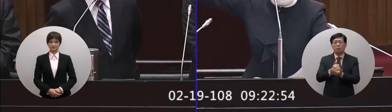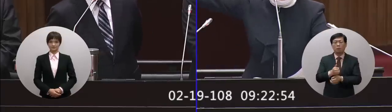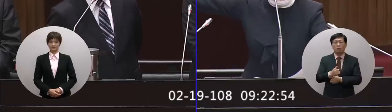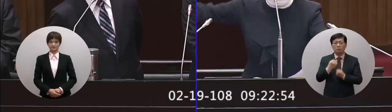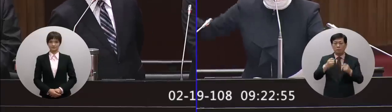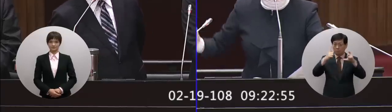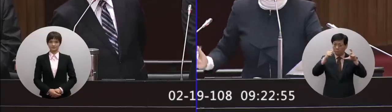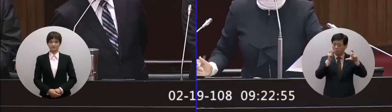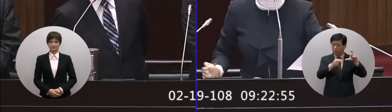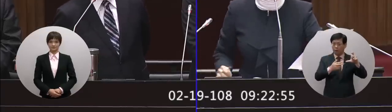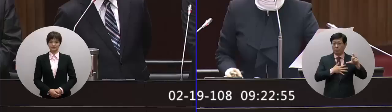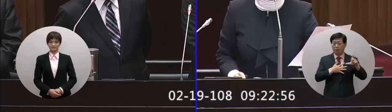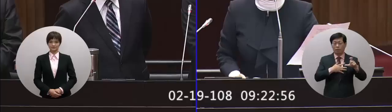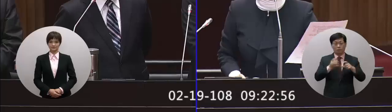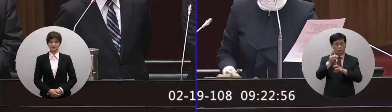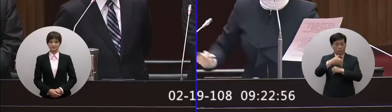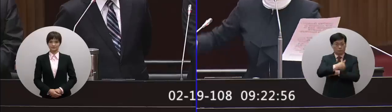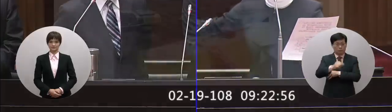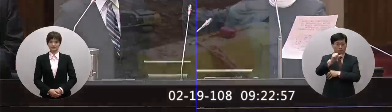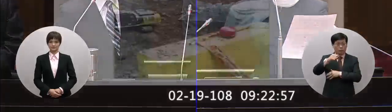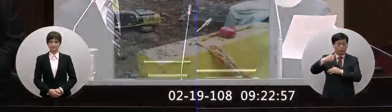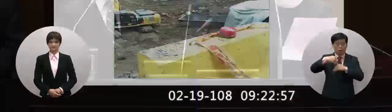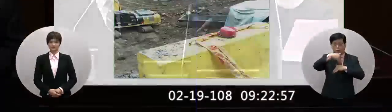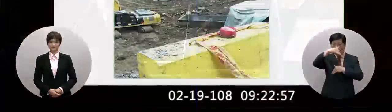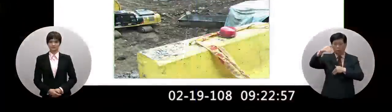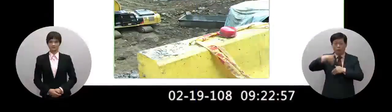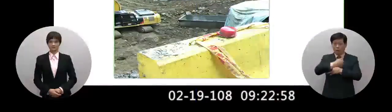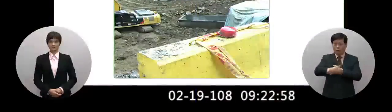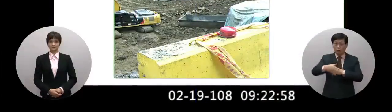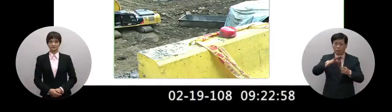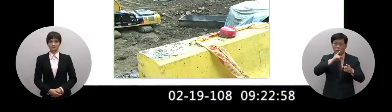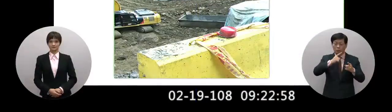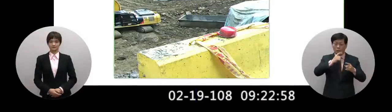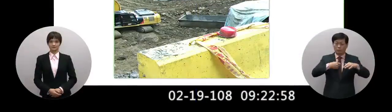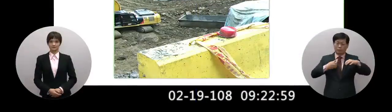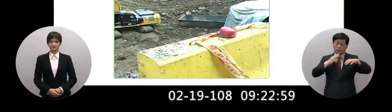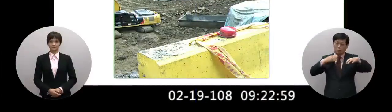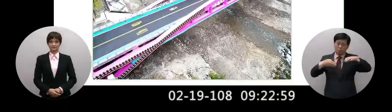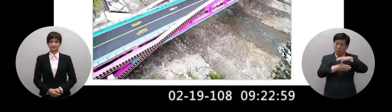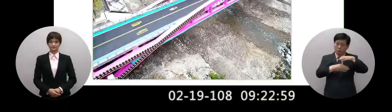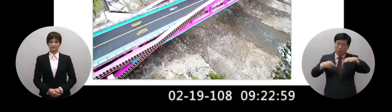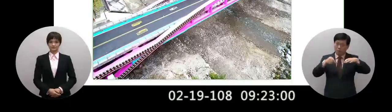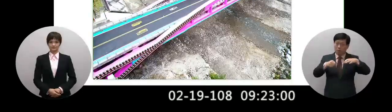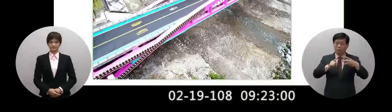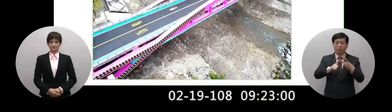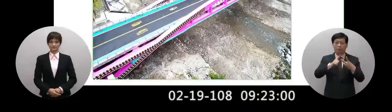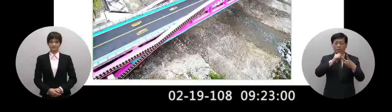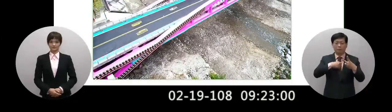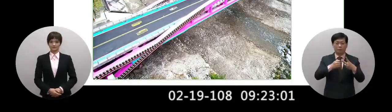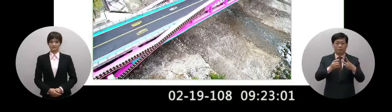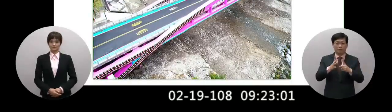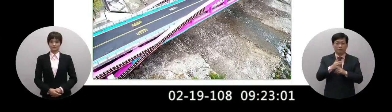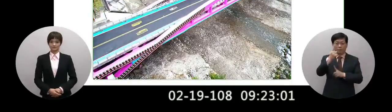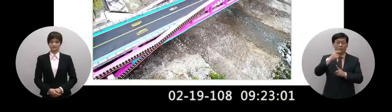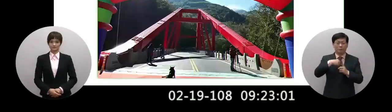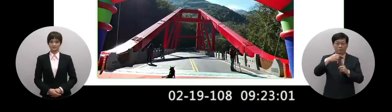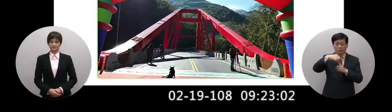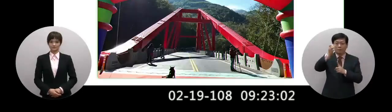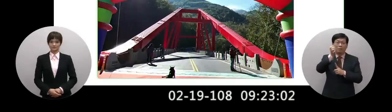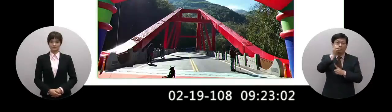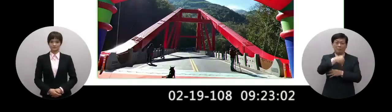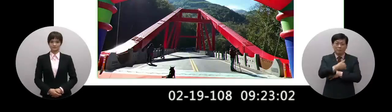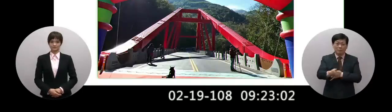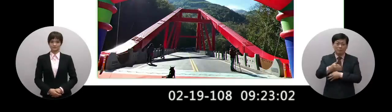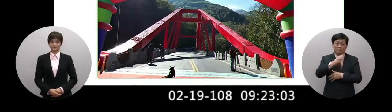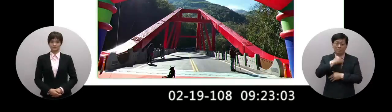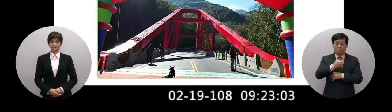以从照片上来看，新竹县五峰乡花园部落的明隧道的新建工程，尖石乡的新乐大桥以及秀然